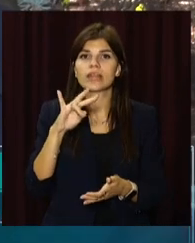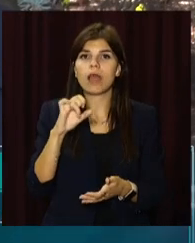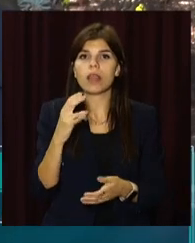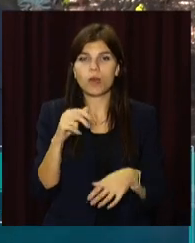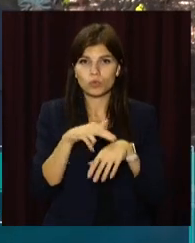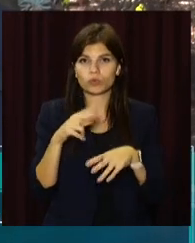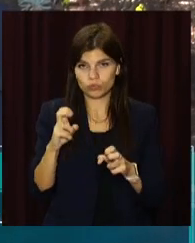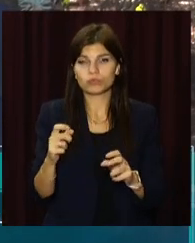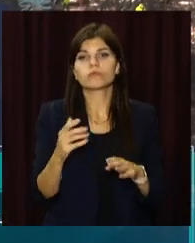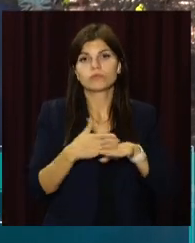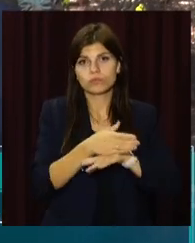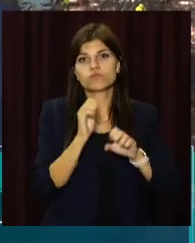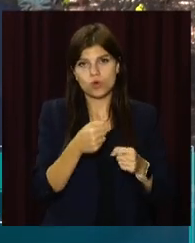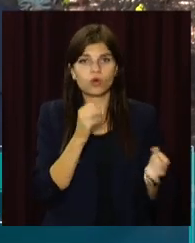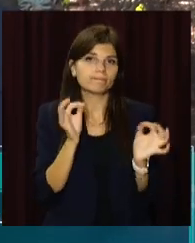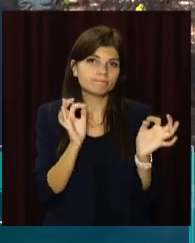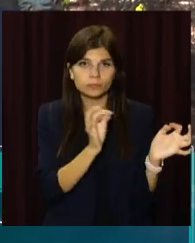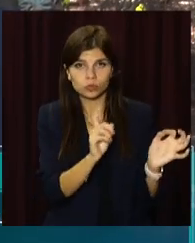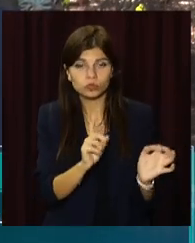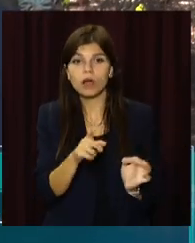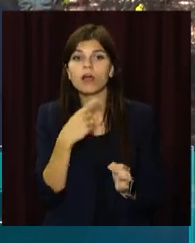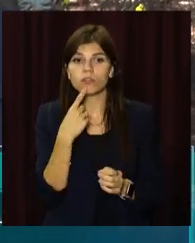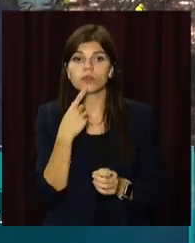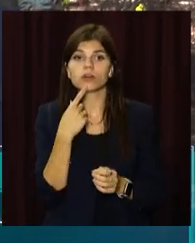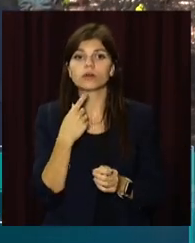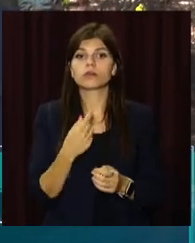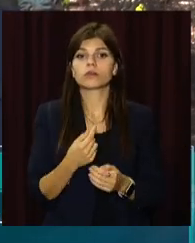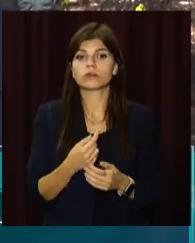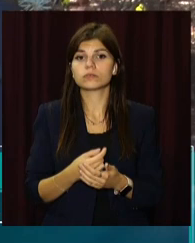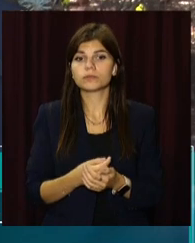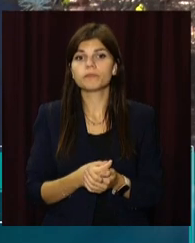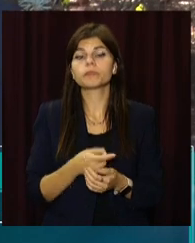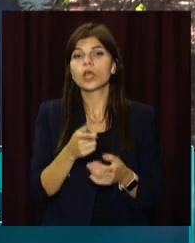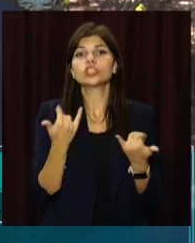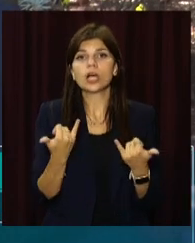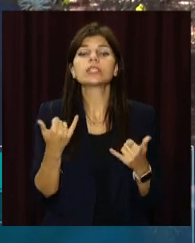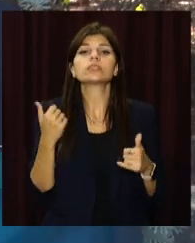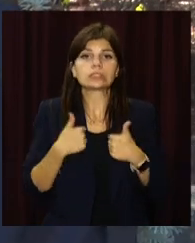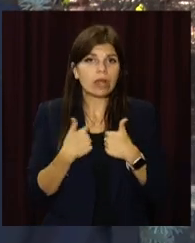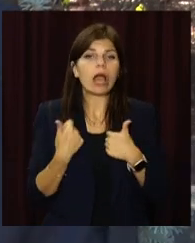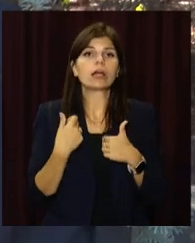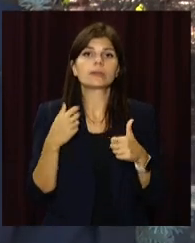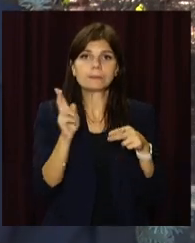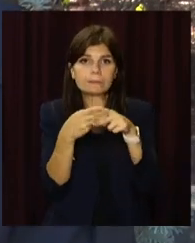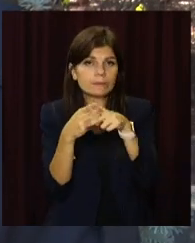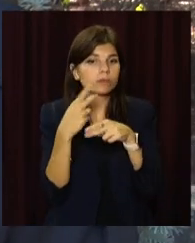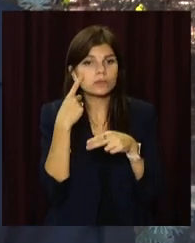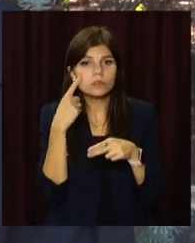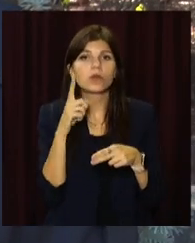які зловживають наркотичними речовинами, є і в них діти. Приймаються заходи щодо відношення